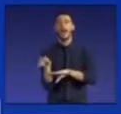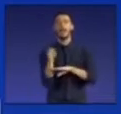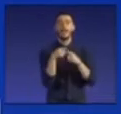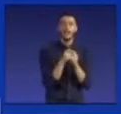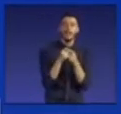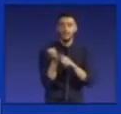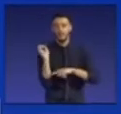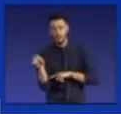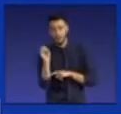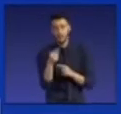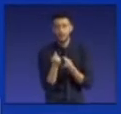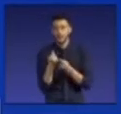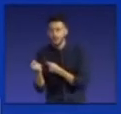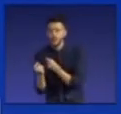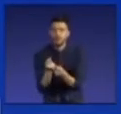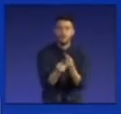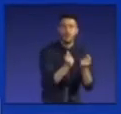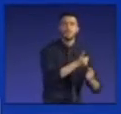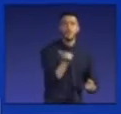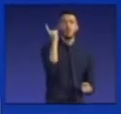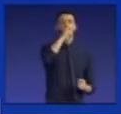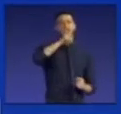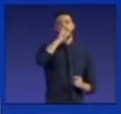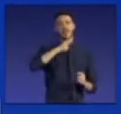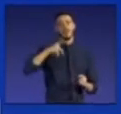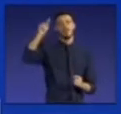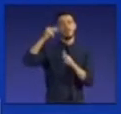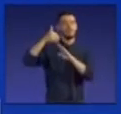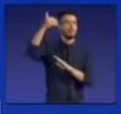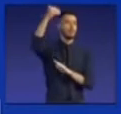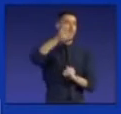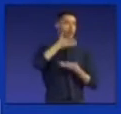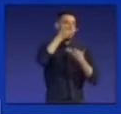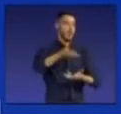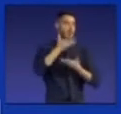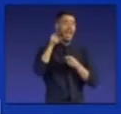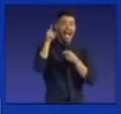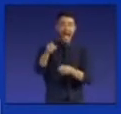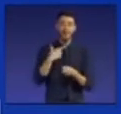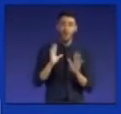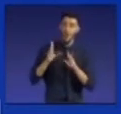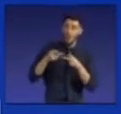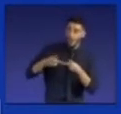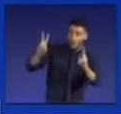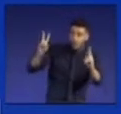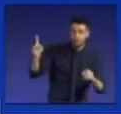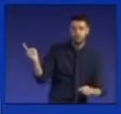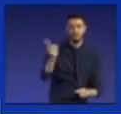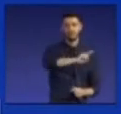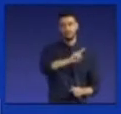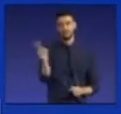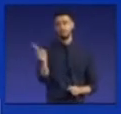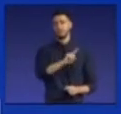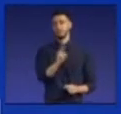θέατρο ο Καμένος, παίζουν θέατρο και τα στελέχη του που έχουν υπουργοποιηθεί και οι βουλευτές του, δεν ξέρουμε καν αν τον ακολουθούν